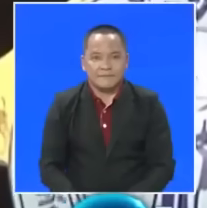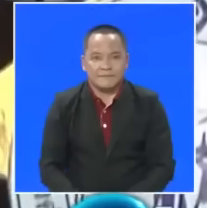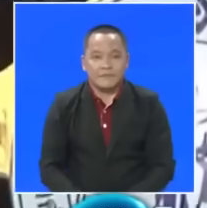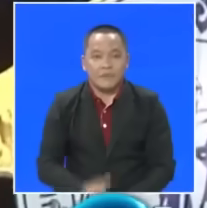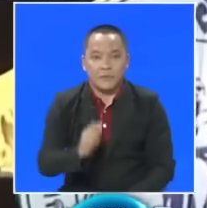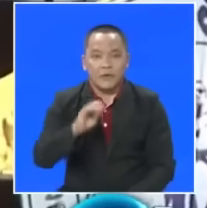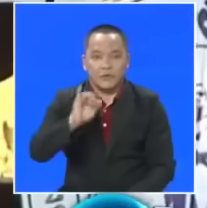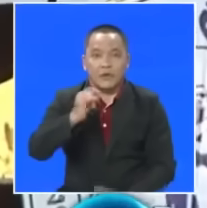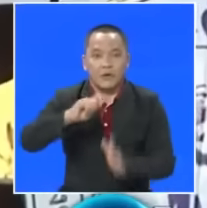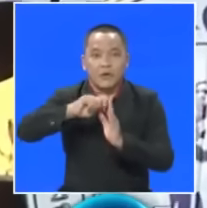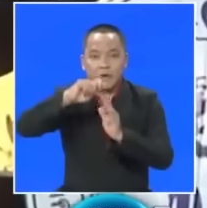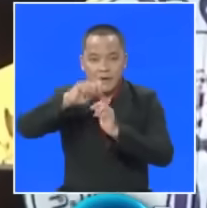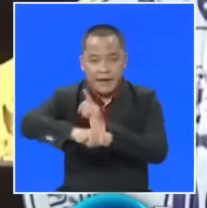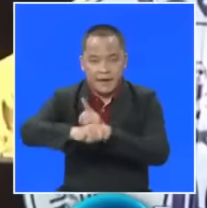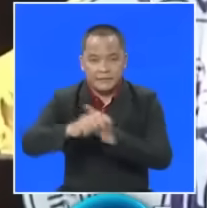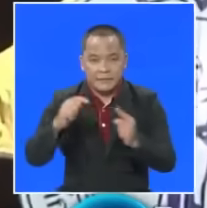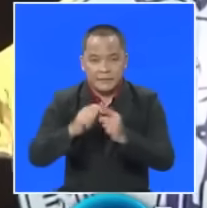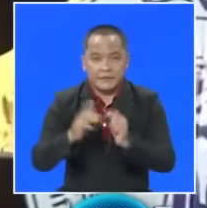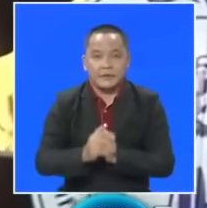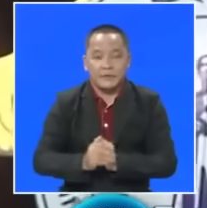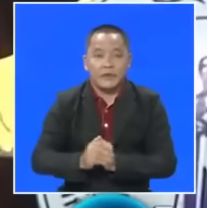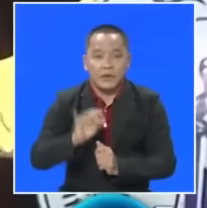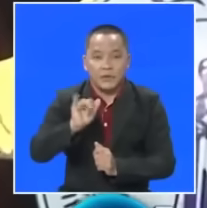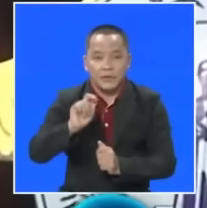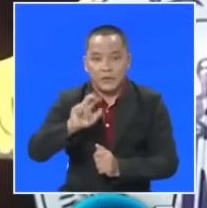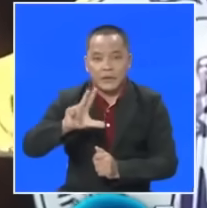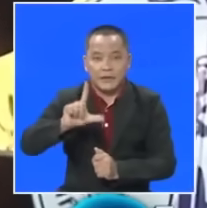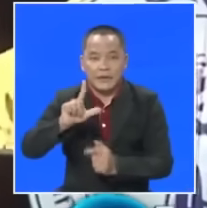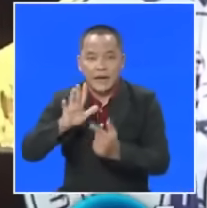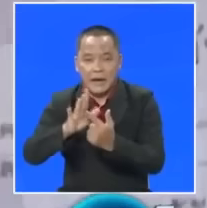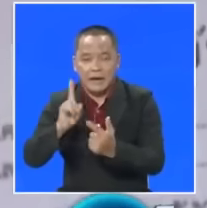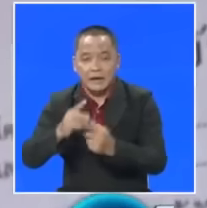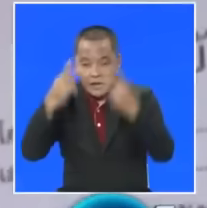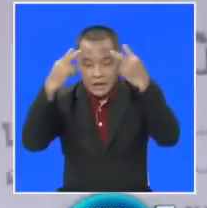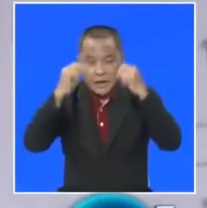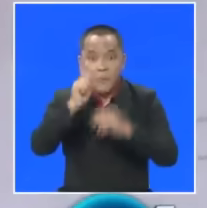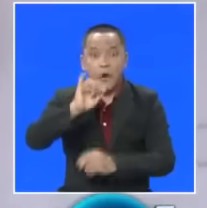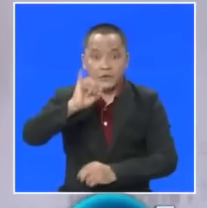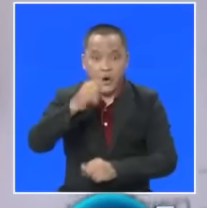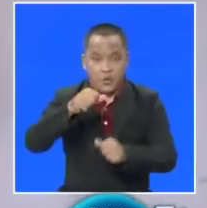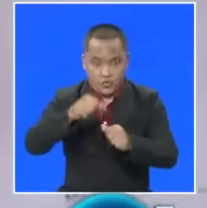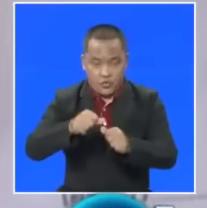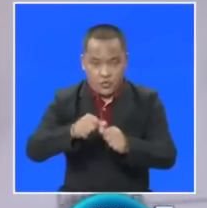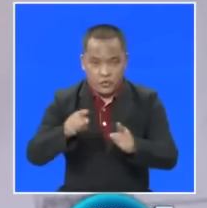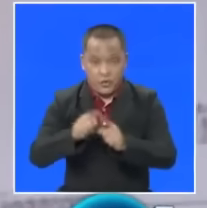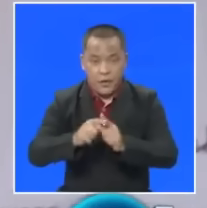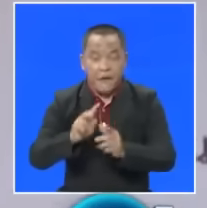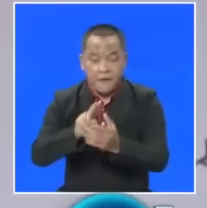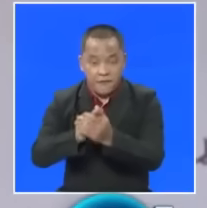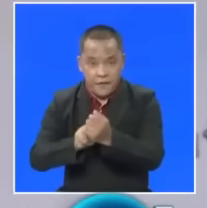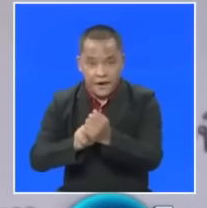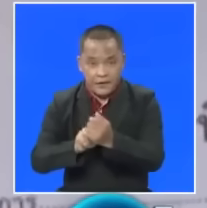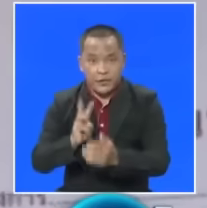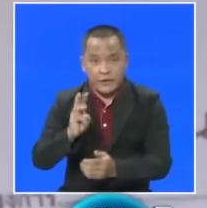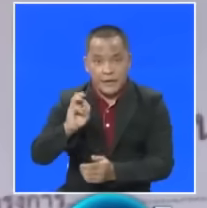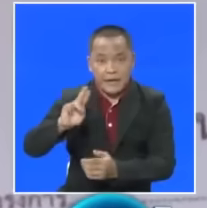อบจ.นครราชสีมาที่มีนางยุลดาหวังสุภกิจโกศลนั่งเก้าอี้นายกอบจ.ซึ่งเป็นภรรยาของนาย